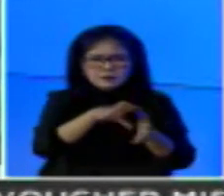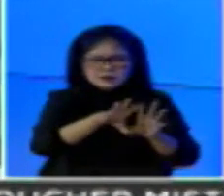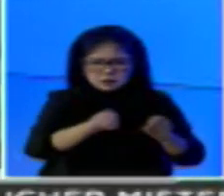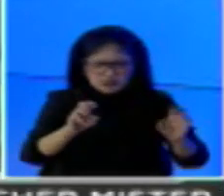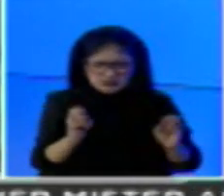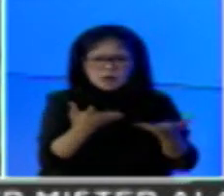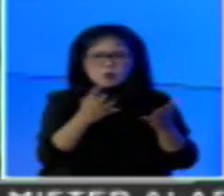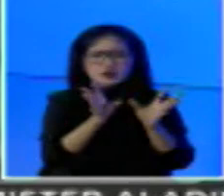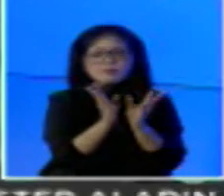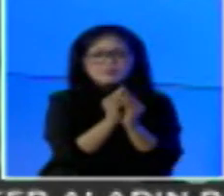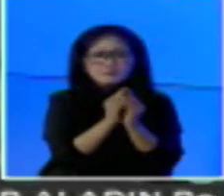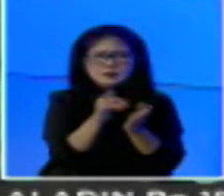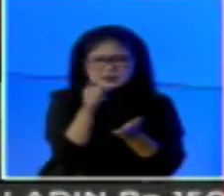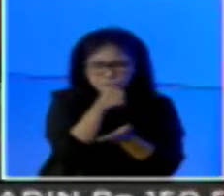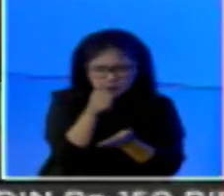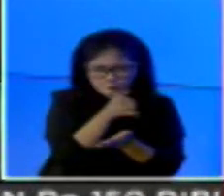paket sabu.